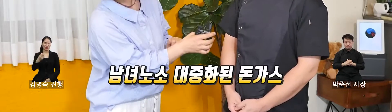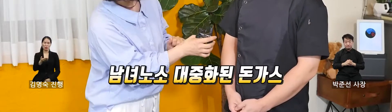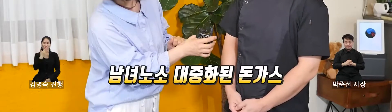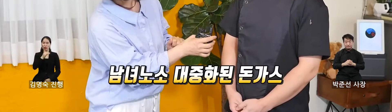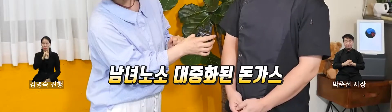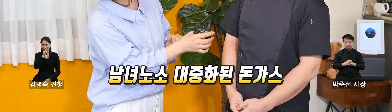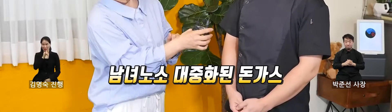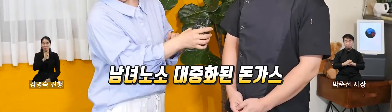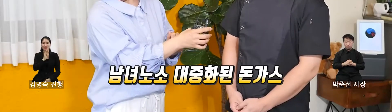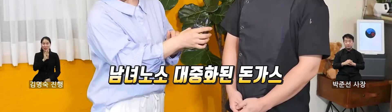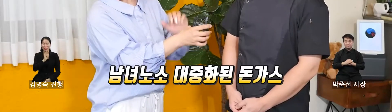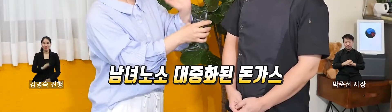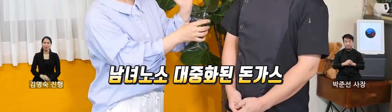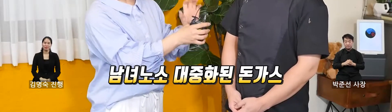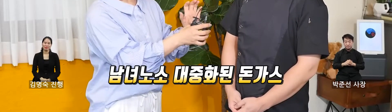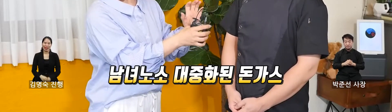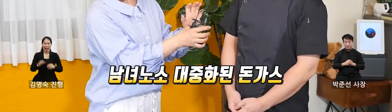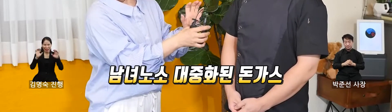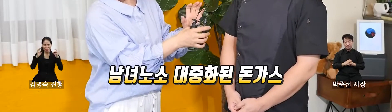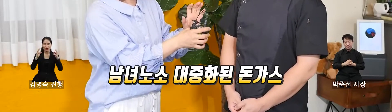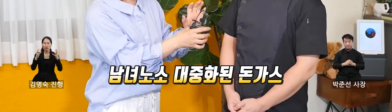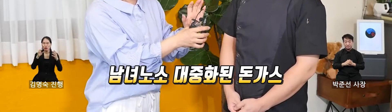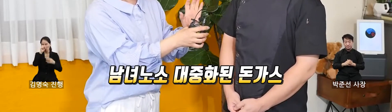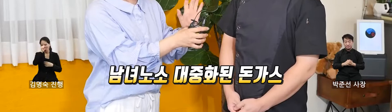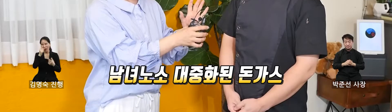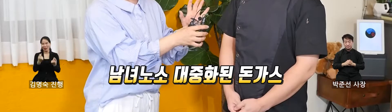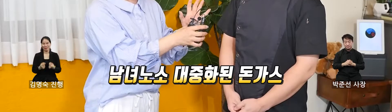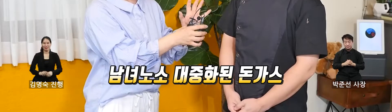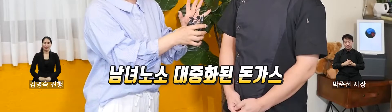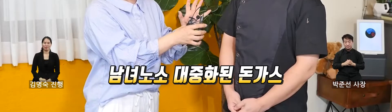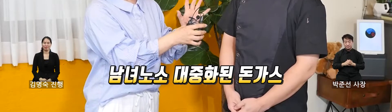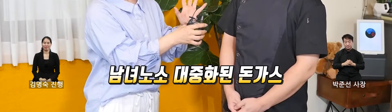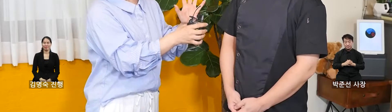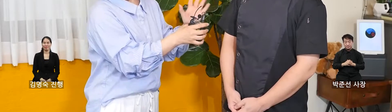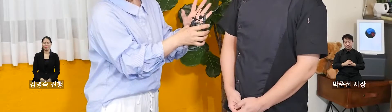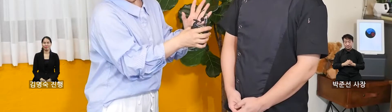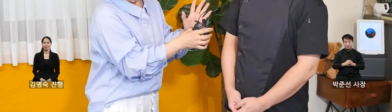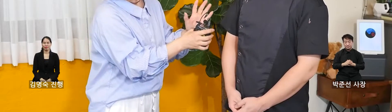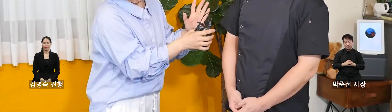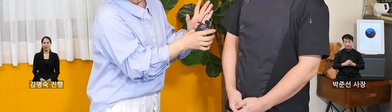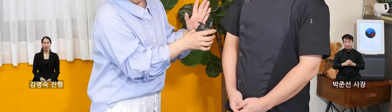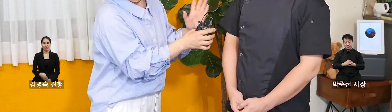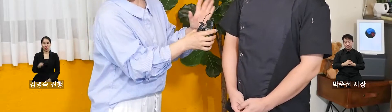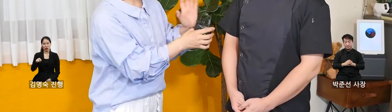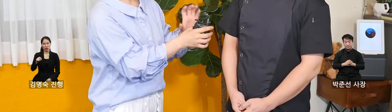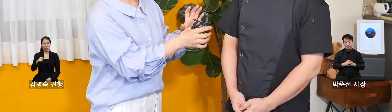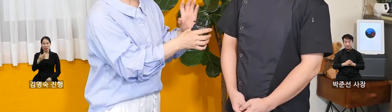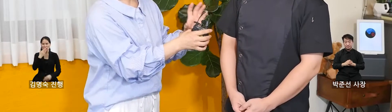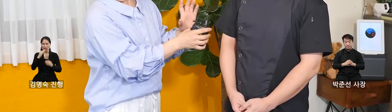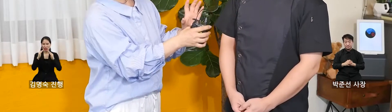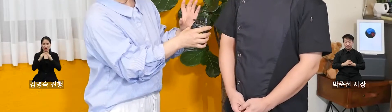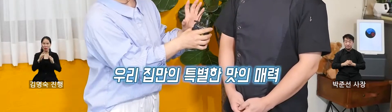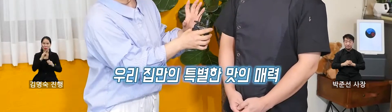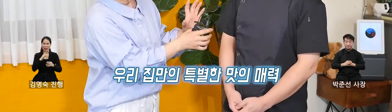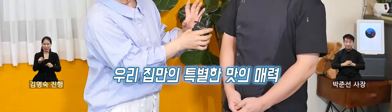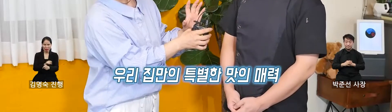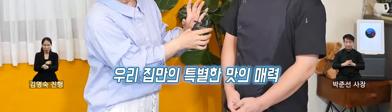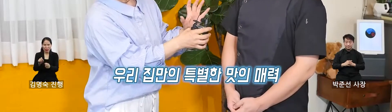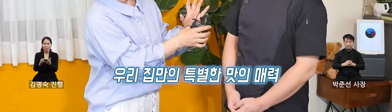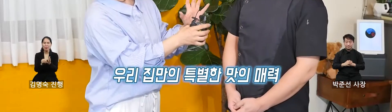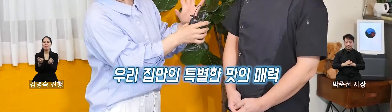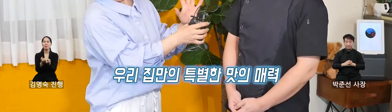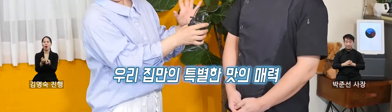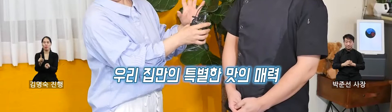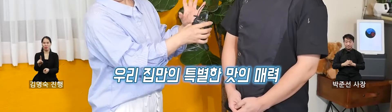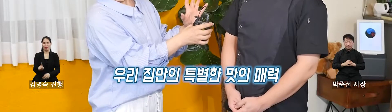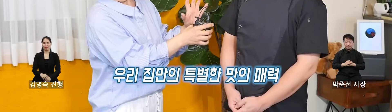음식 중에 하나잖아요. 아이들도 많이 좋아하고. 그러면은 이제 우리 집만의 어떤 특별한 맛이 있어야 될 텐데.